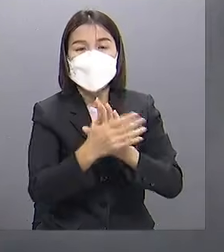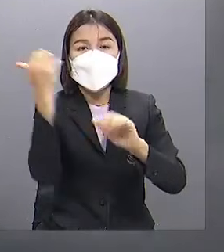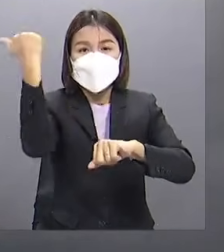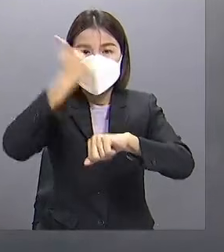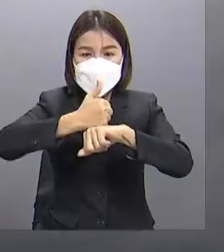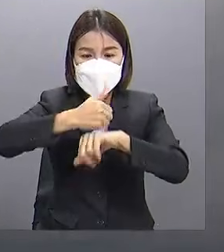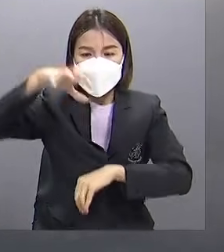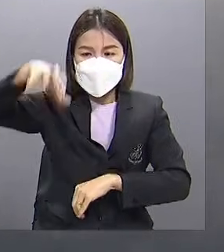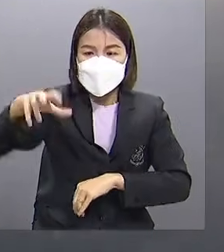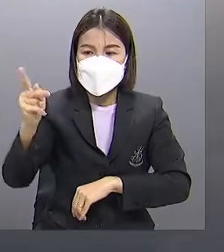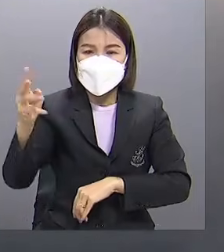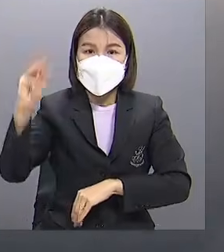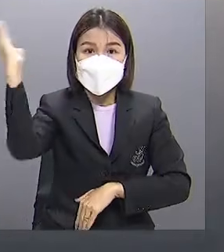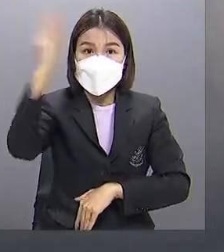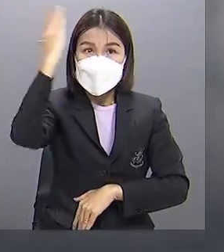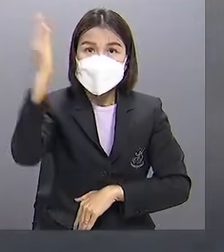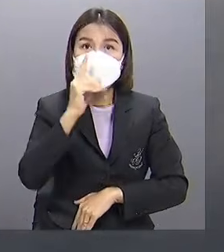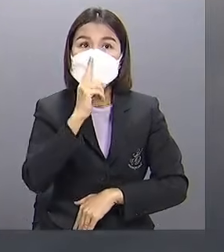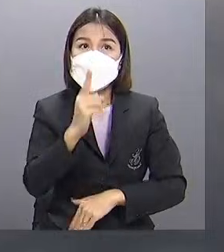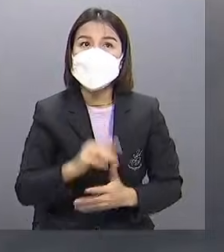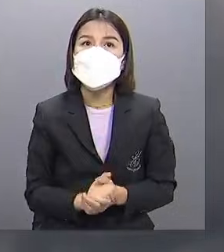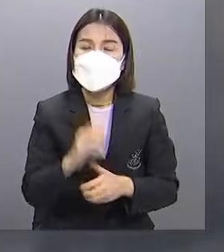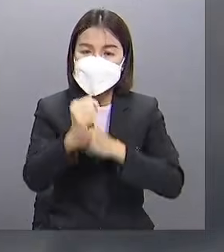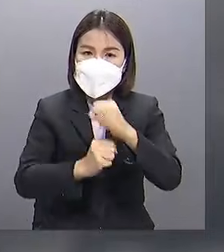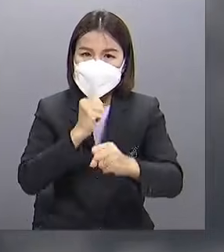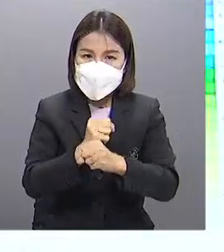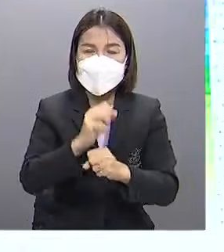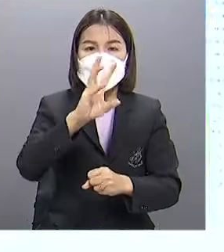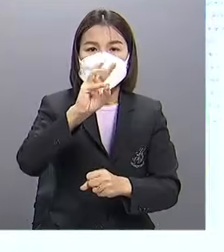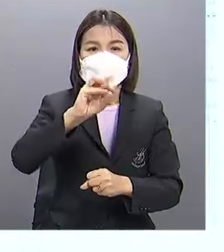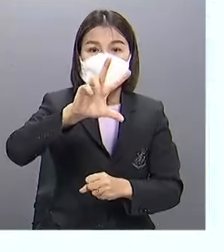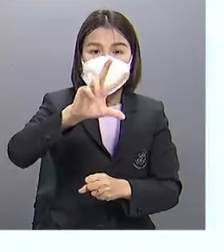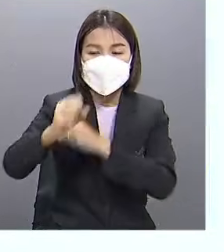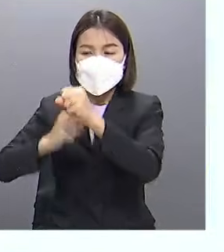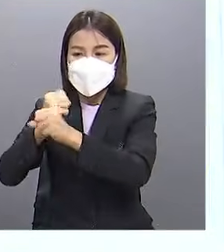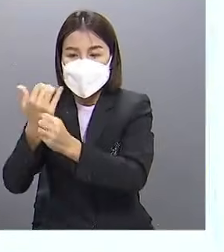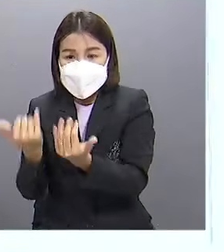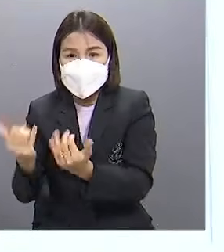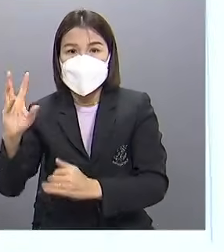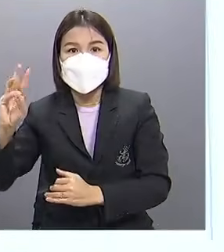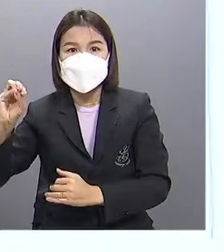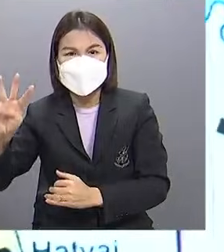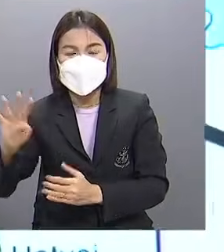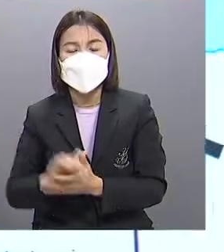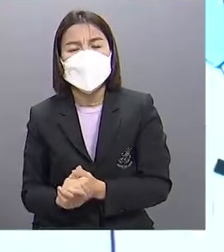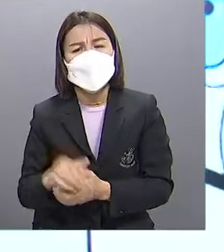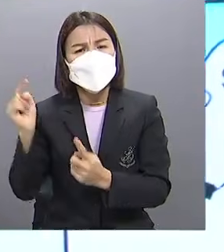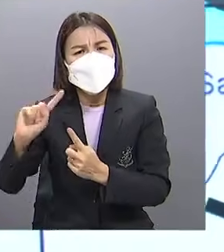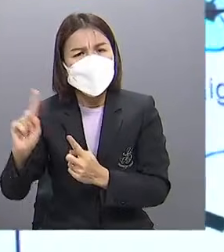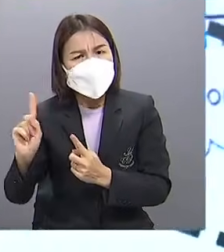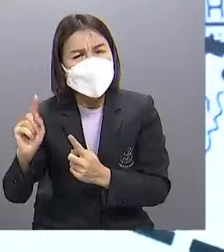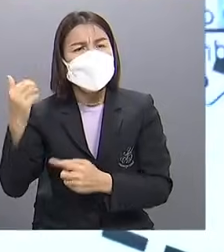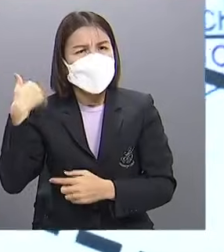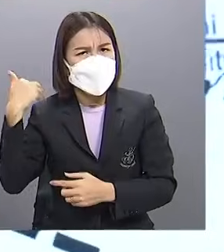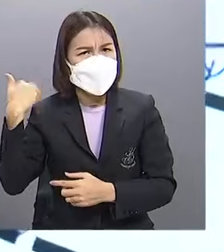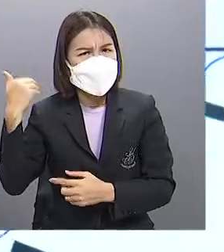ผยฤดูฝนปีนี้แตกต่างจากปี2563ซึ่งมีปริมาณฝนน้อยกว่าค่าเฉลี่ยปกติร้อยละ 3-5 ถือว่ามีปริ